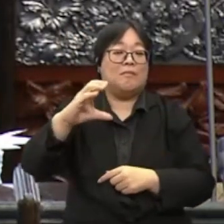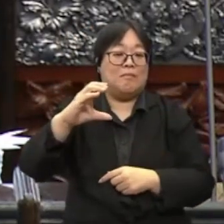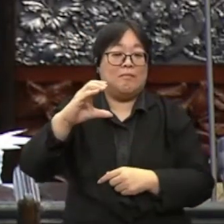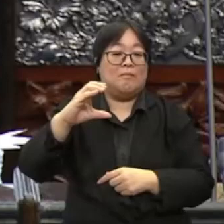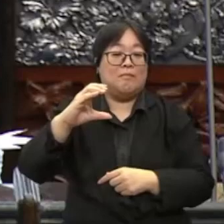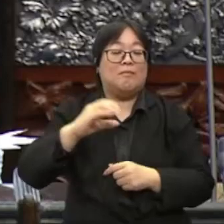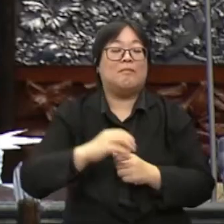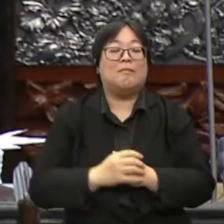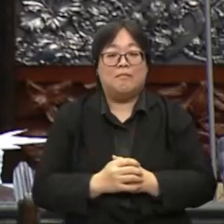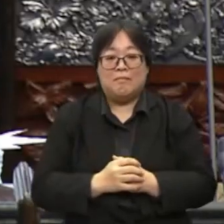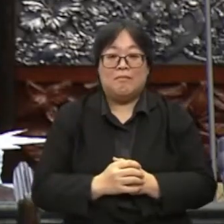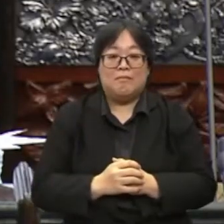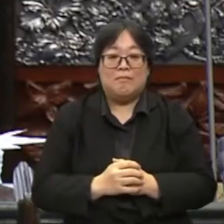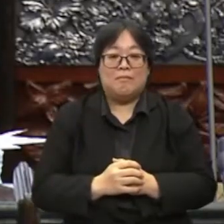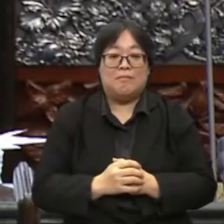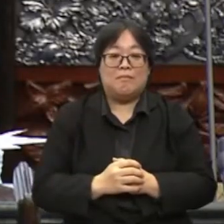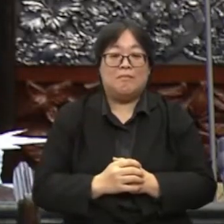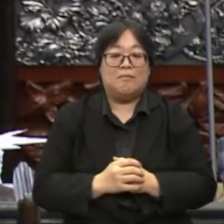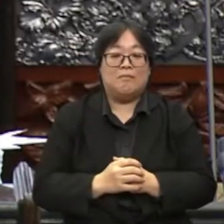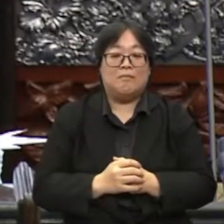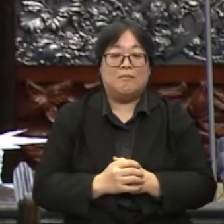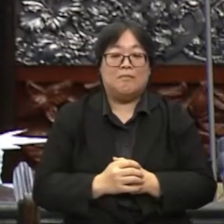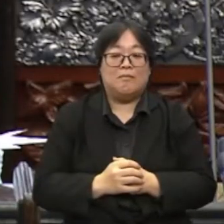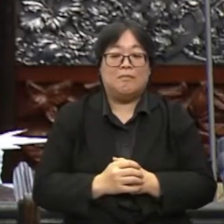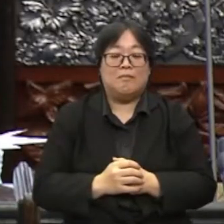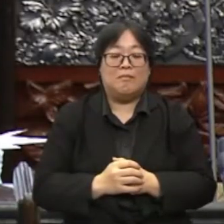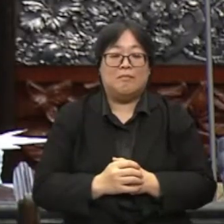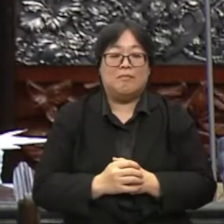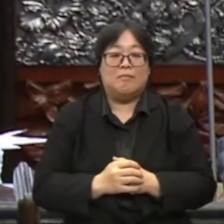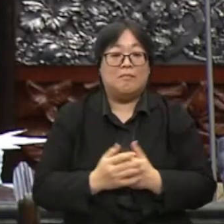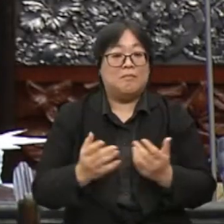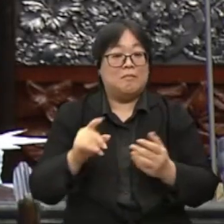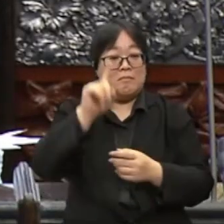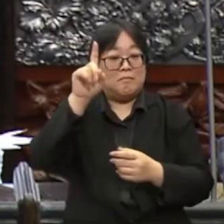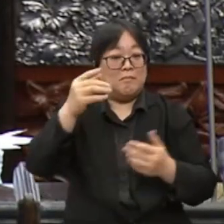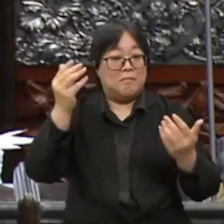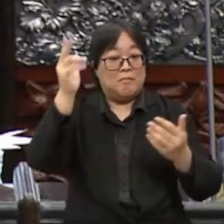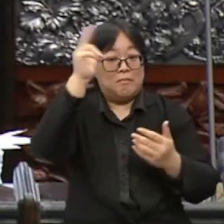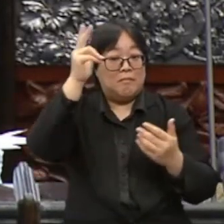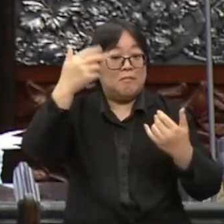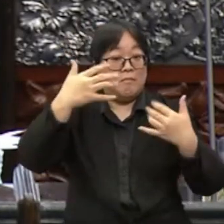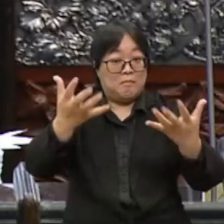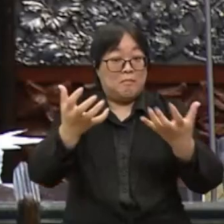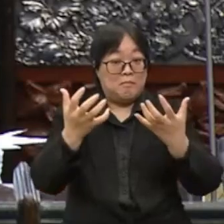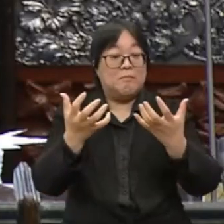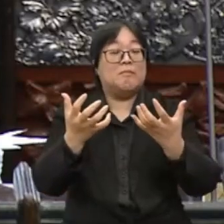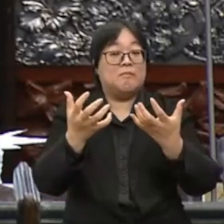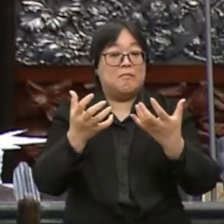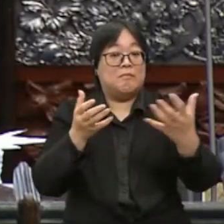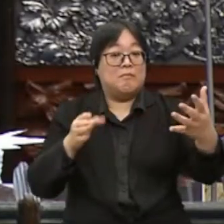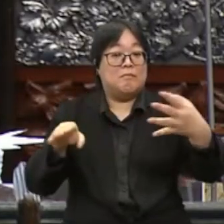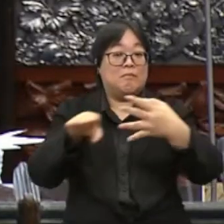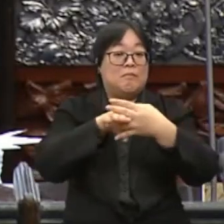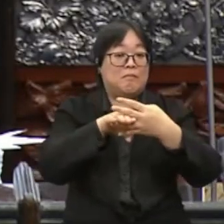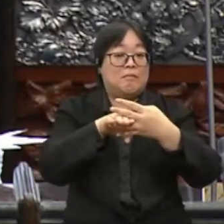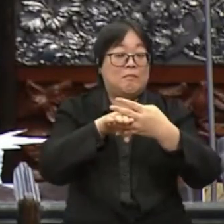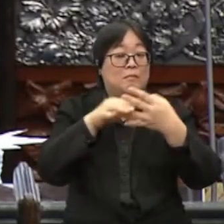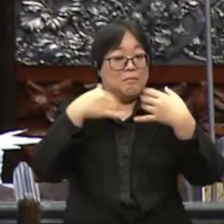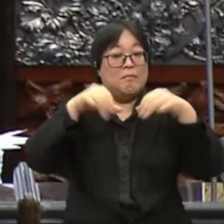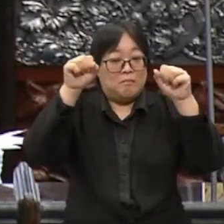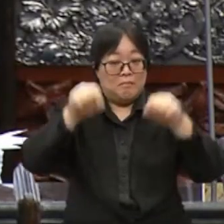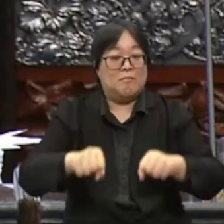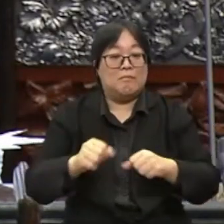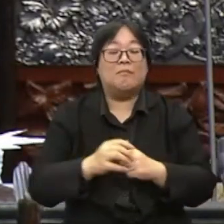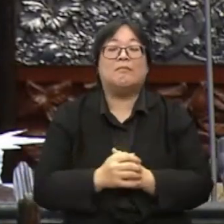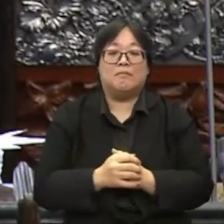daripada attorney general Chambers ataupun jabatan peguam negara Adakah kerajaan berhasrat untuk melakukan pencelahan masih boleh